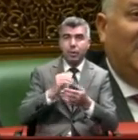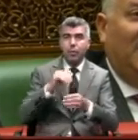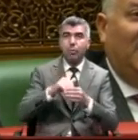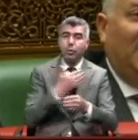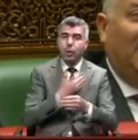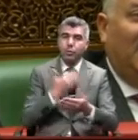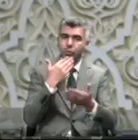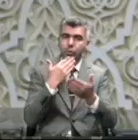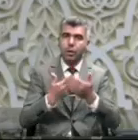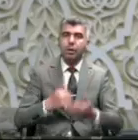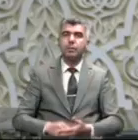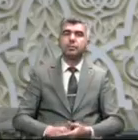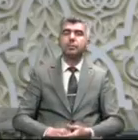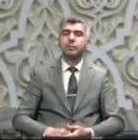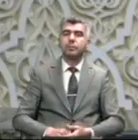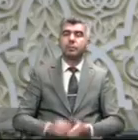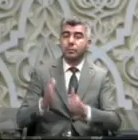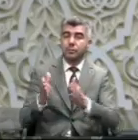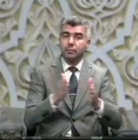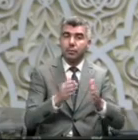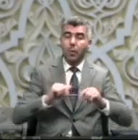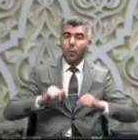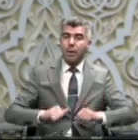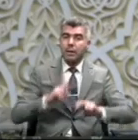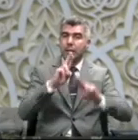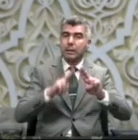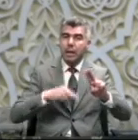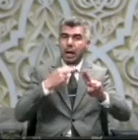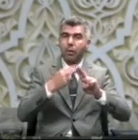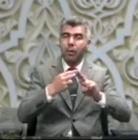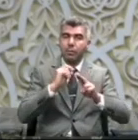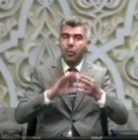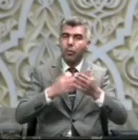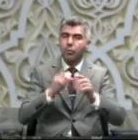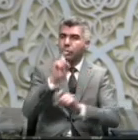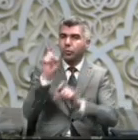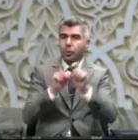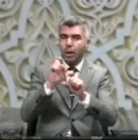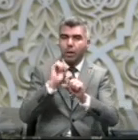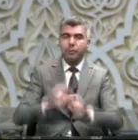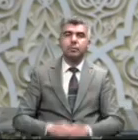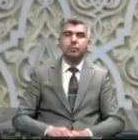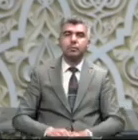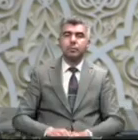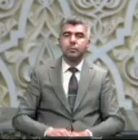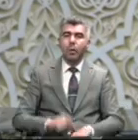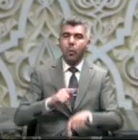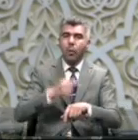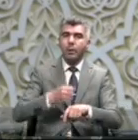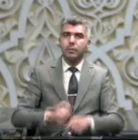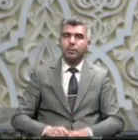شكرا والان نعطي الكلمه للسيد الوزير للرد على التعقيبات في طائر